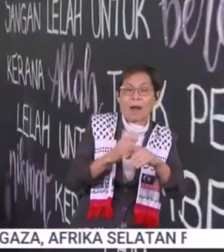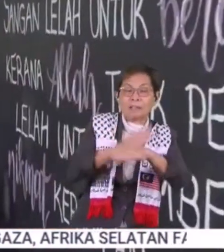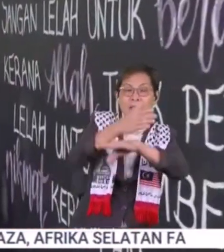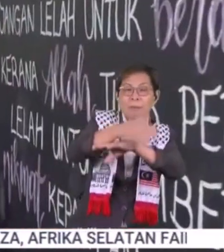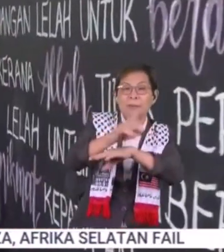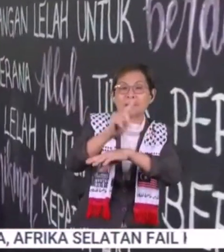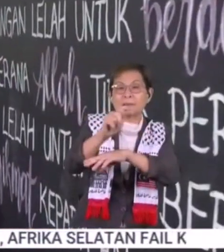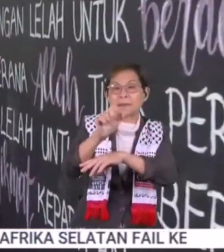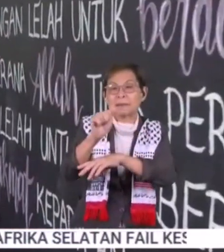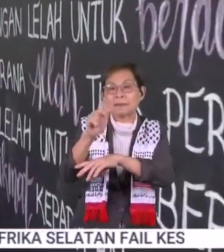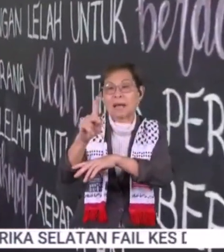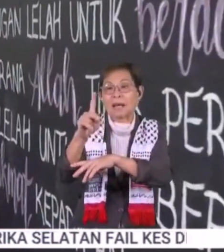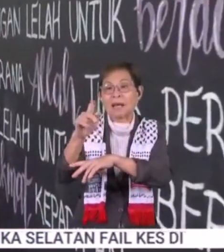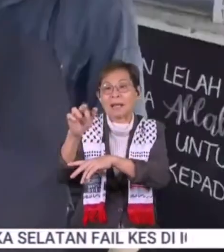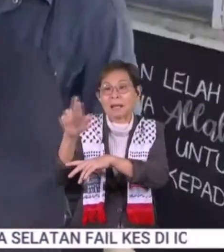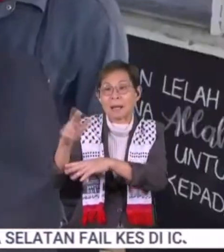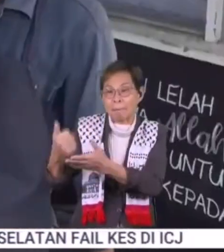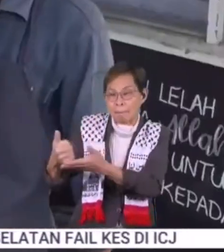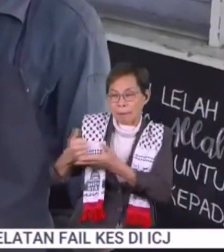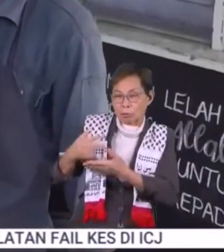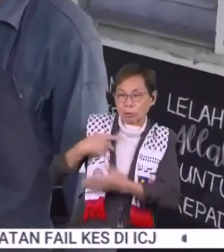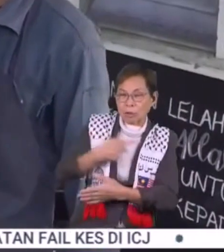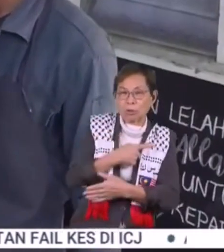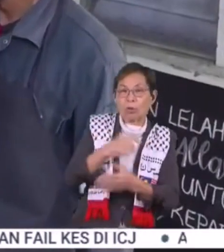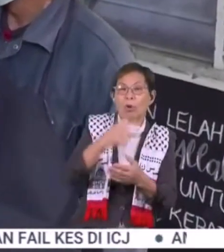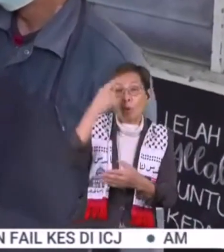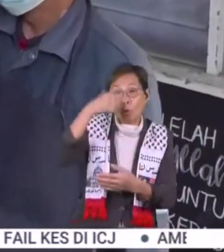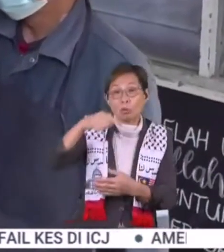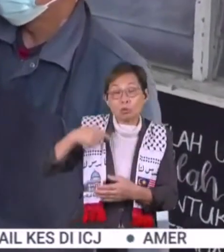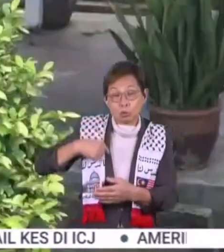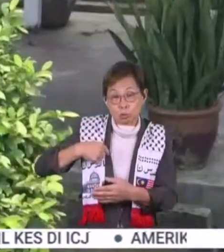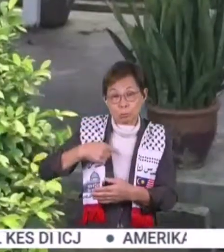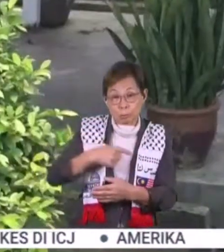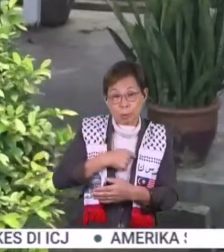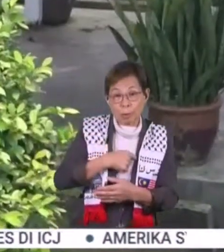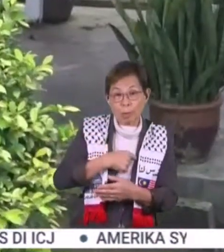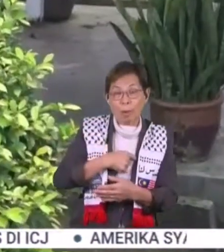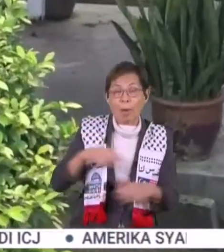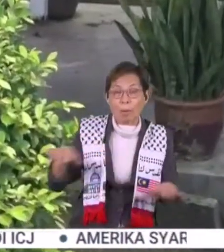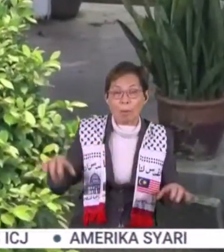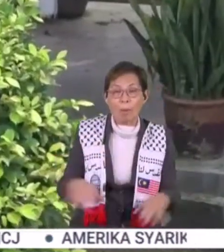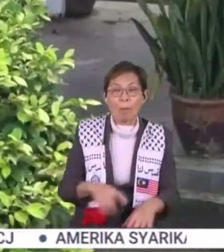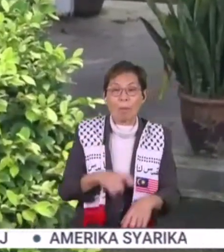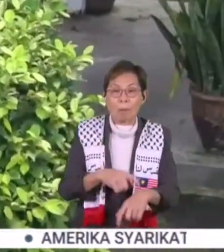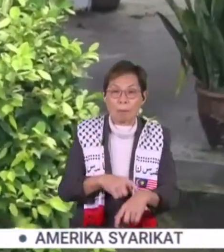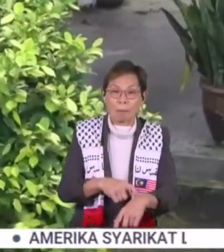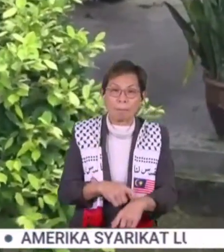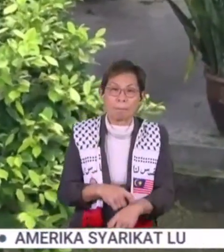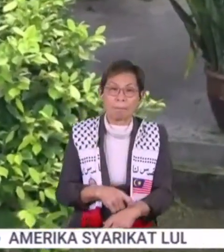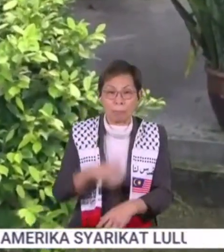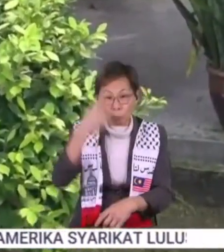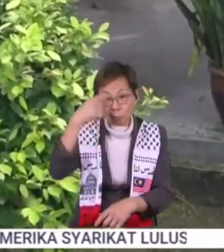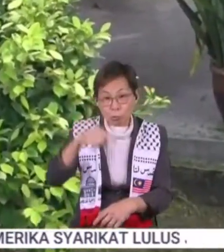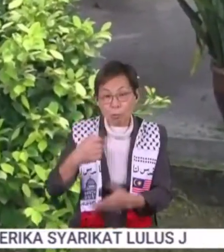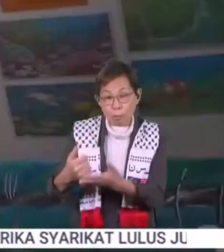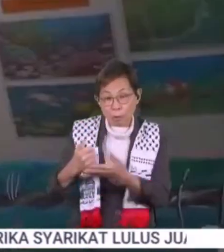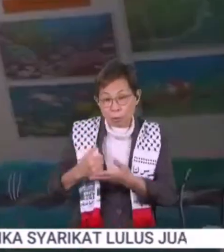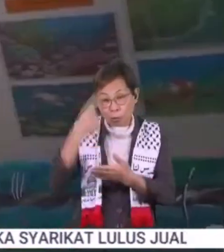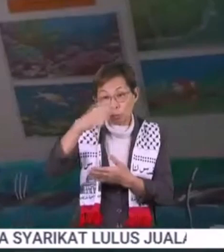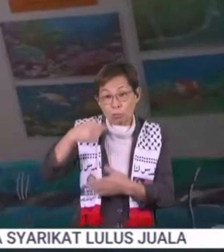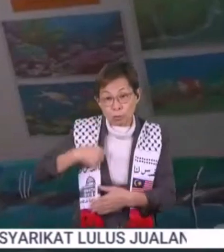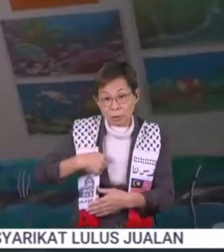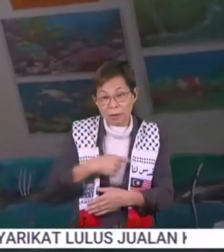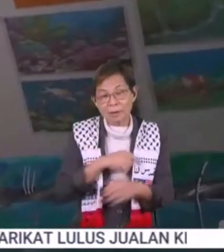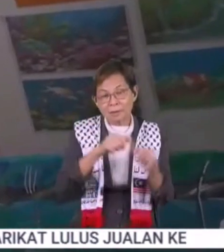KM sebang membantu kita untuk sama-sama kita mengambil masa untuk untuk